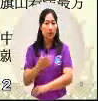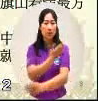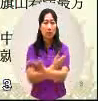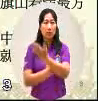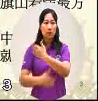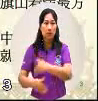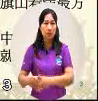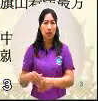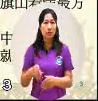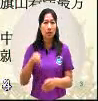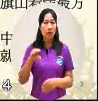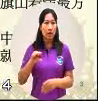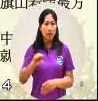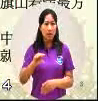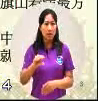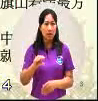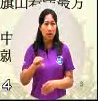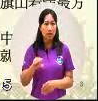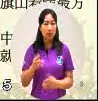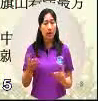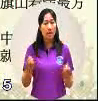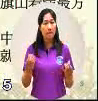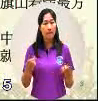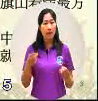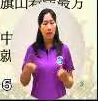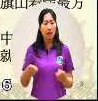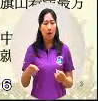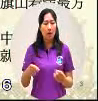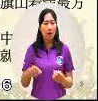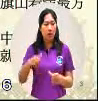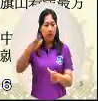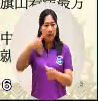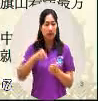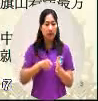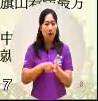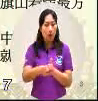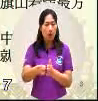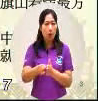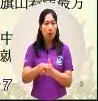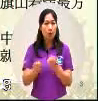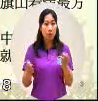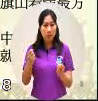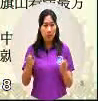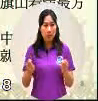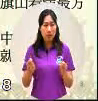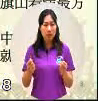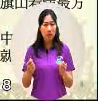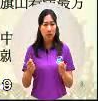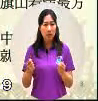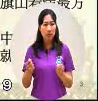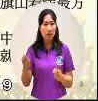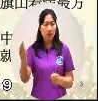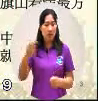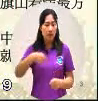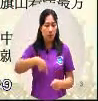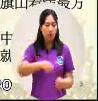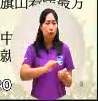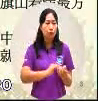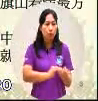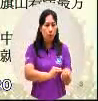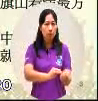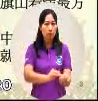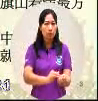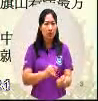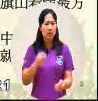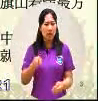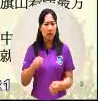都是只有包车下来。我想这个沿乡实在那些老人很可